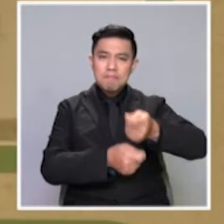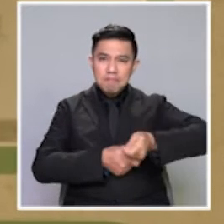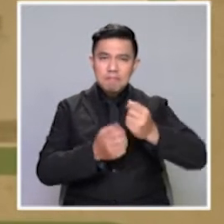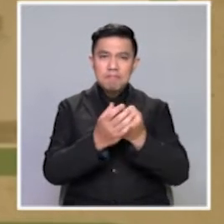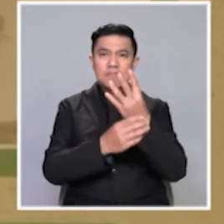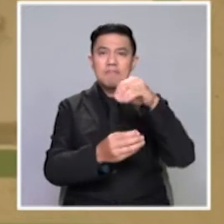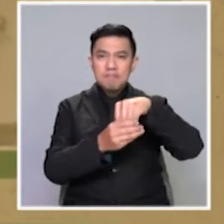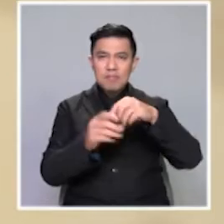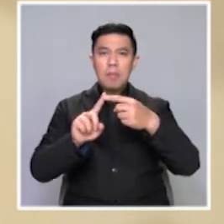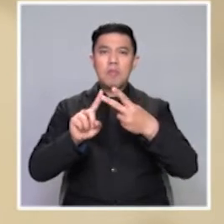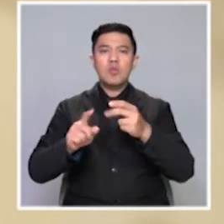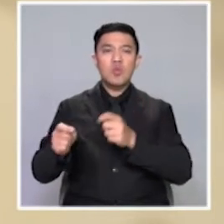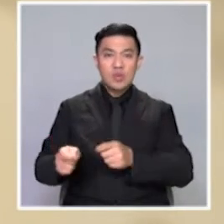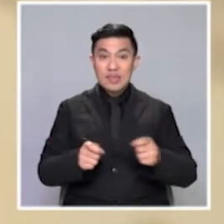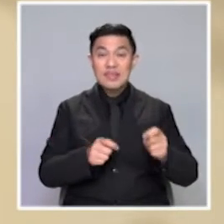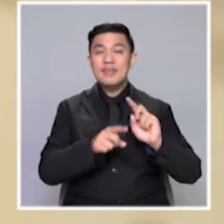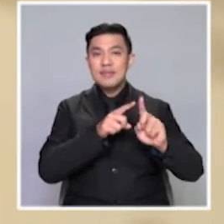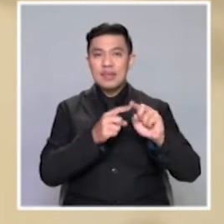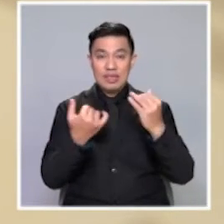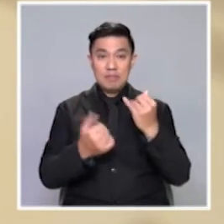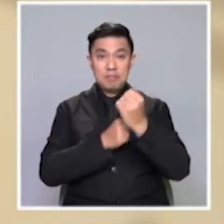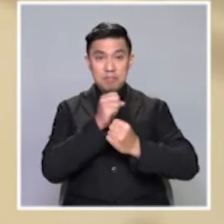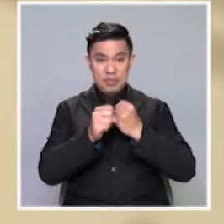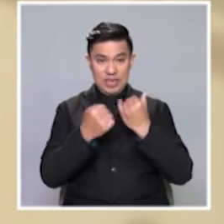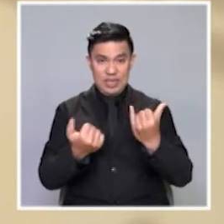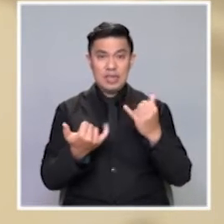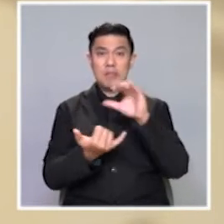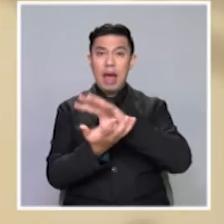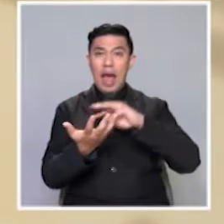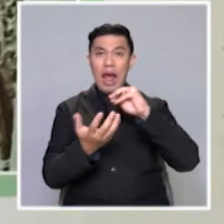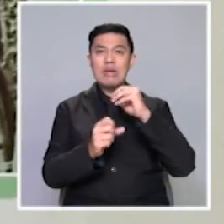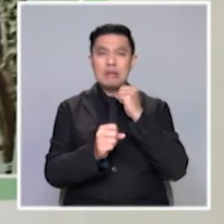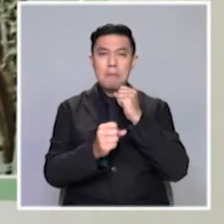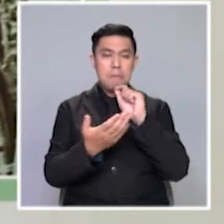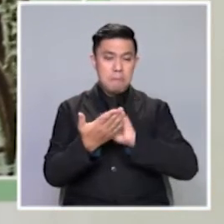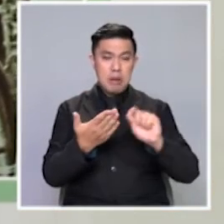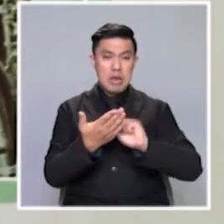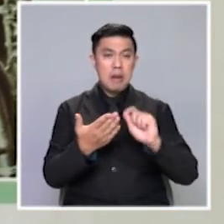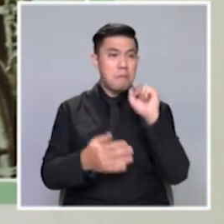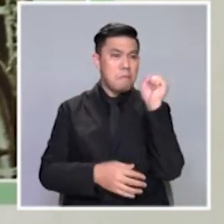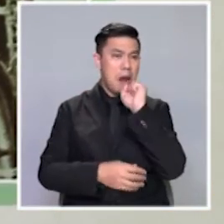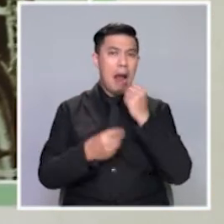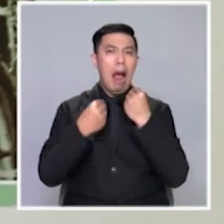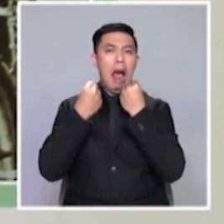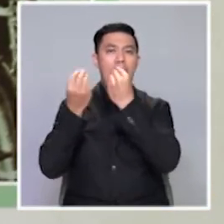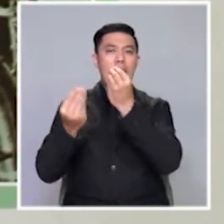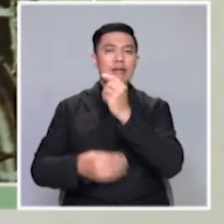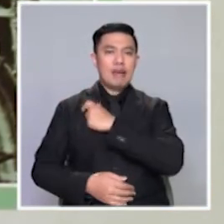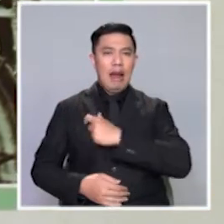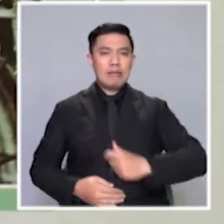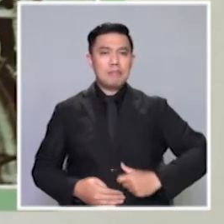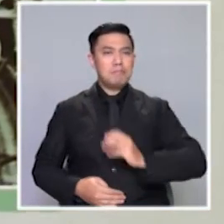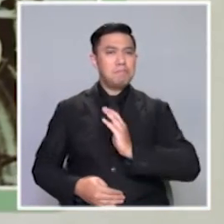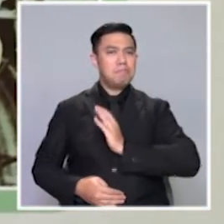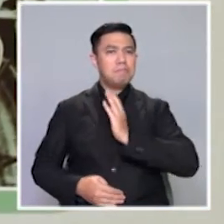สานวันทรงดนตรีโดยปีนี้ทางมหาวิทยาลัยได้มีการแต่งเพลงเทิดพระเกียรติขึ้นใหม่เพื่อเป็นส่วนหนึ่งในการแสดงออกถึง